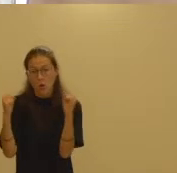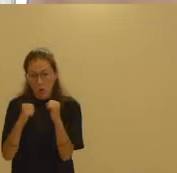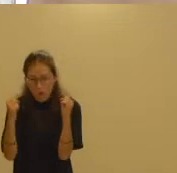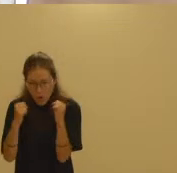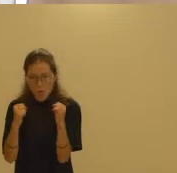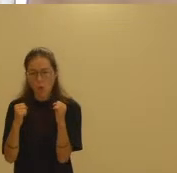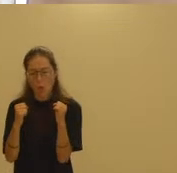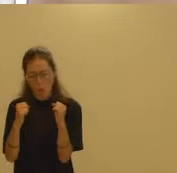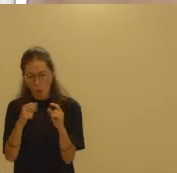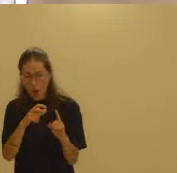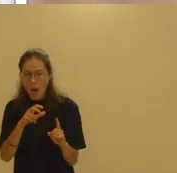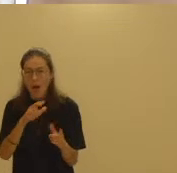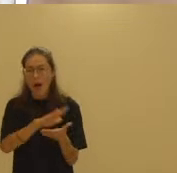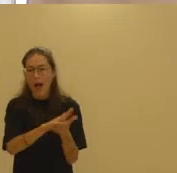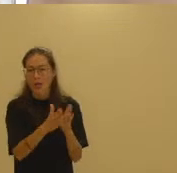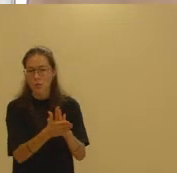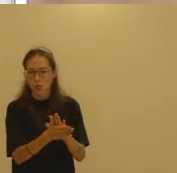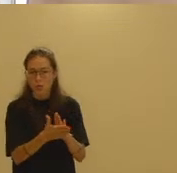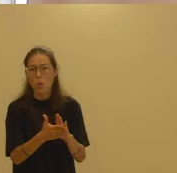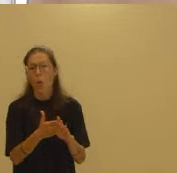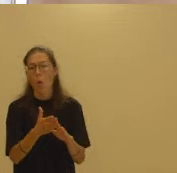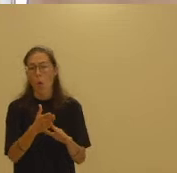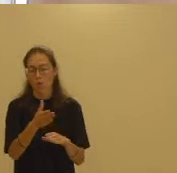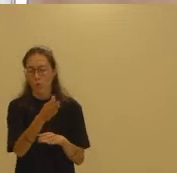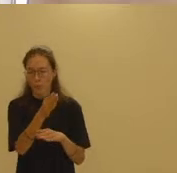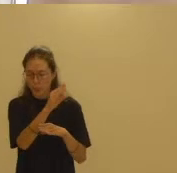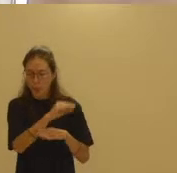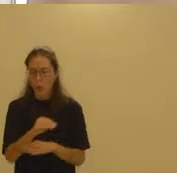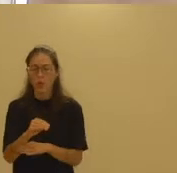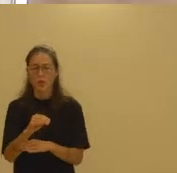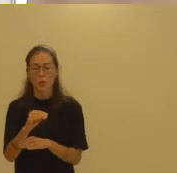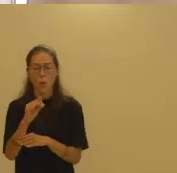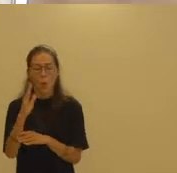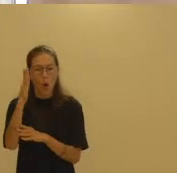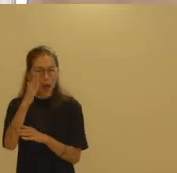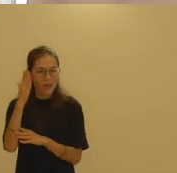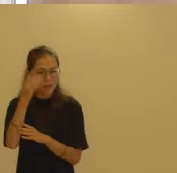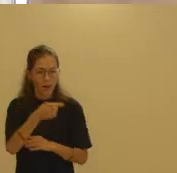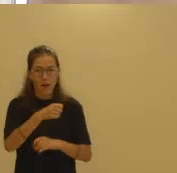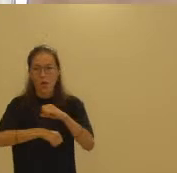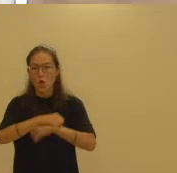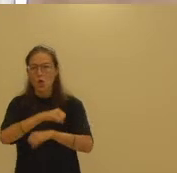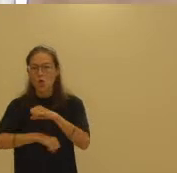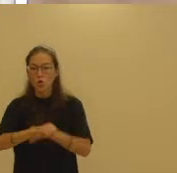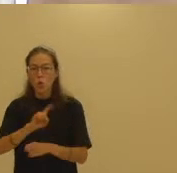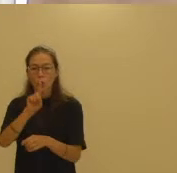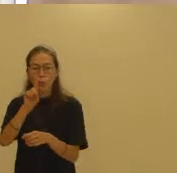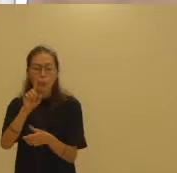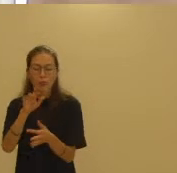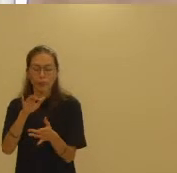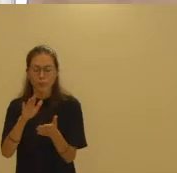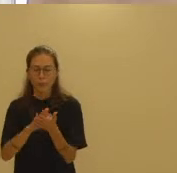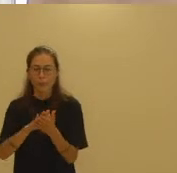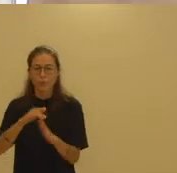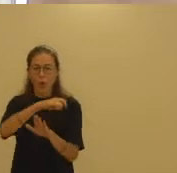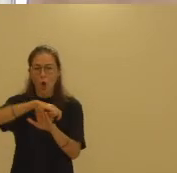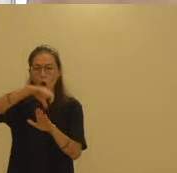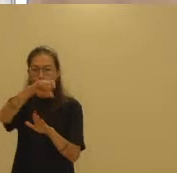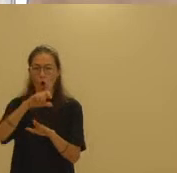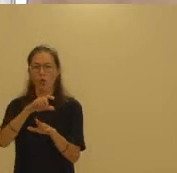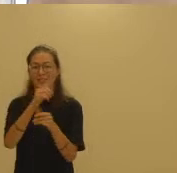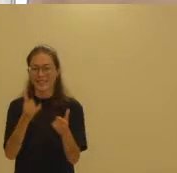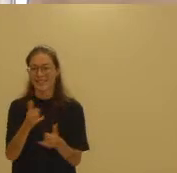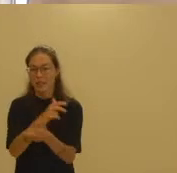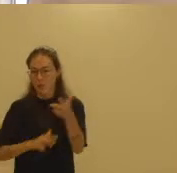à l'association protectrice des animaux, qui est gestionnaire du refuge de la Côte Basque, situé à Saint-Jean-de-Luz.